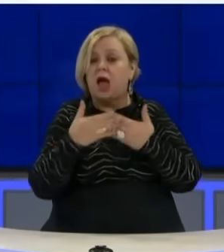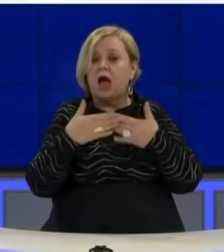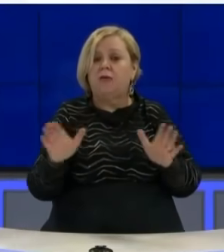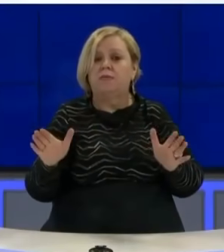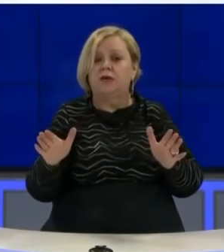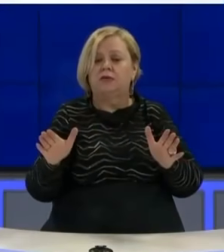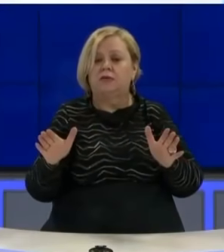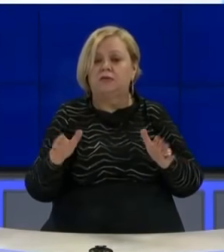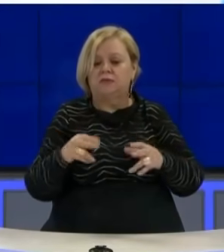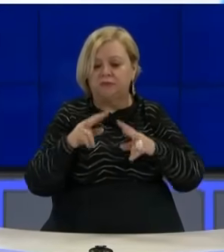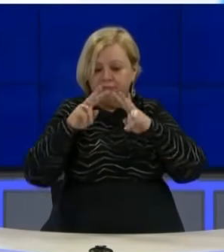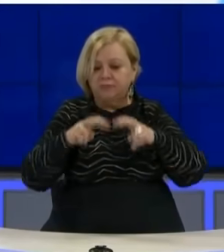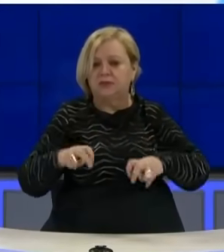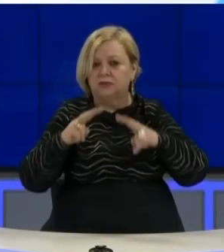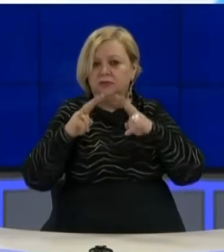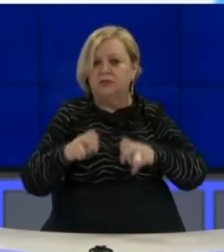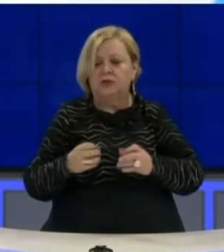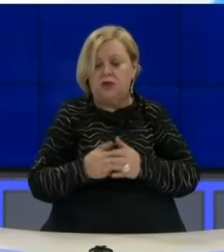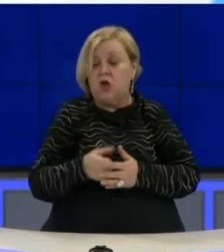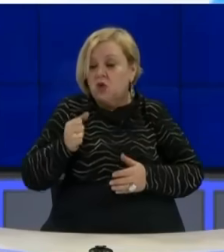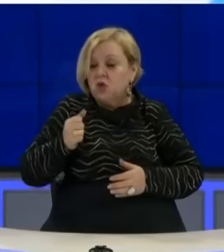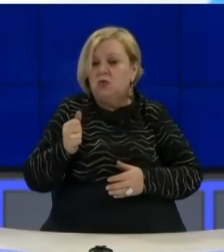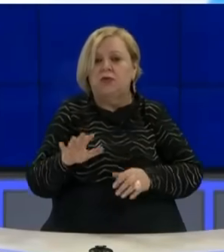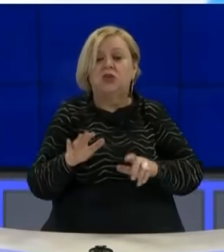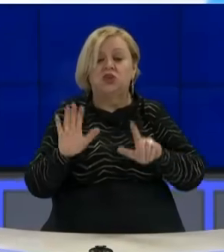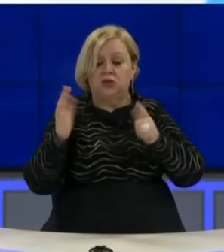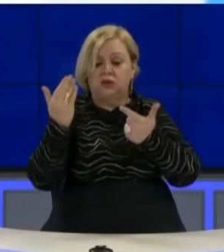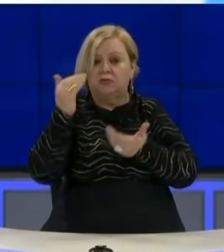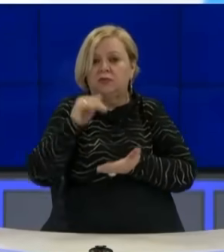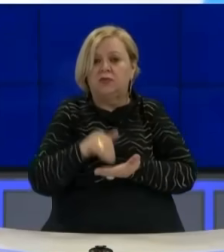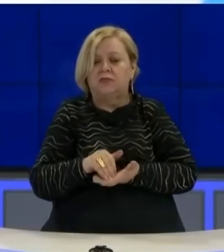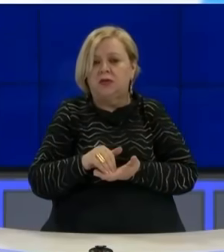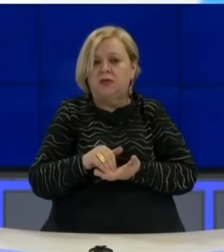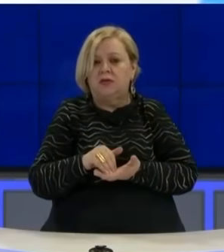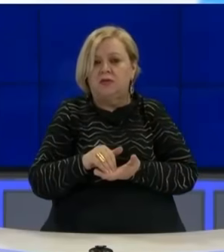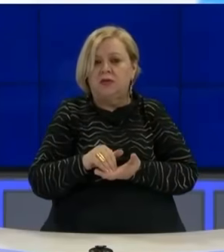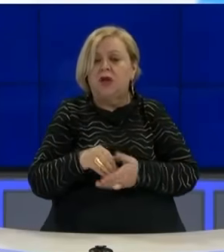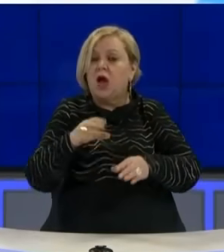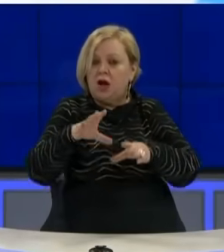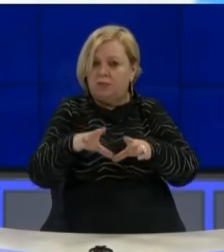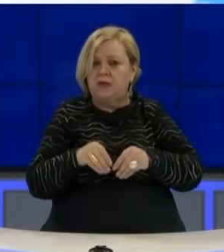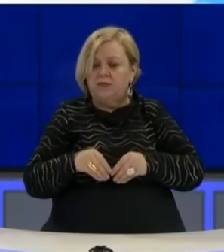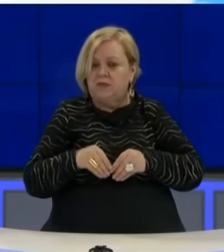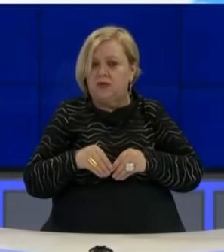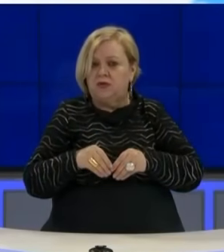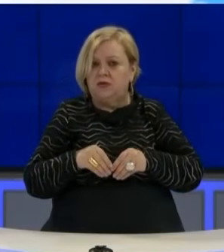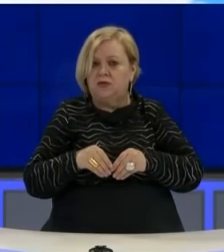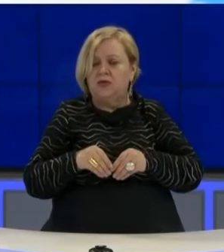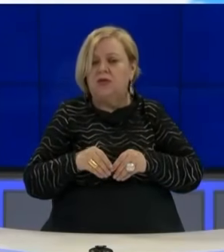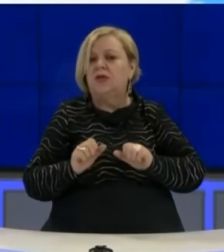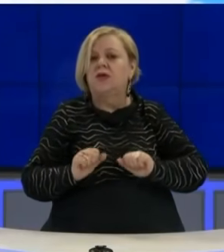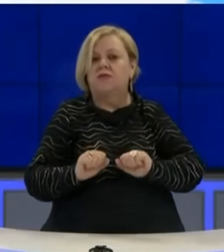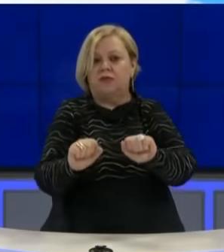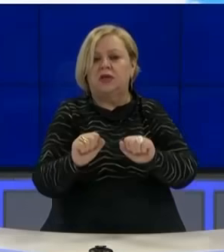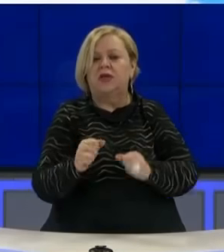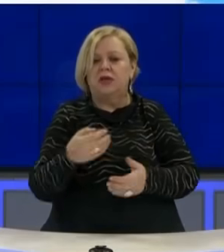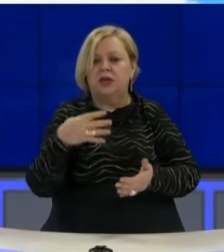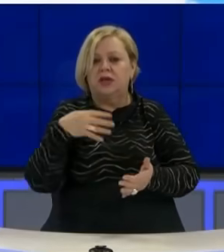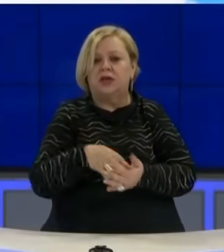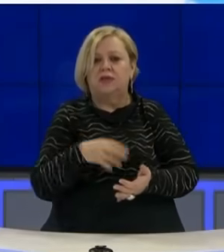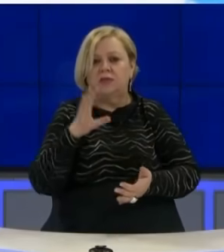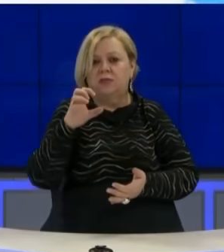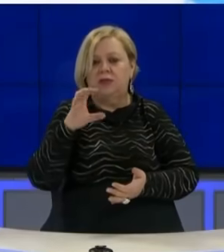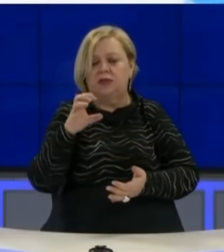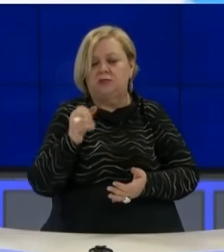në verifikim. Nga ky numër 17.900 aplikues janë aprovuar, teksa janë refuzuar